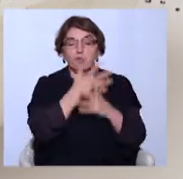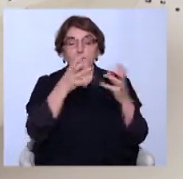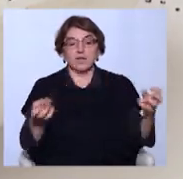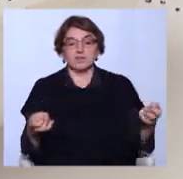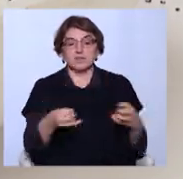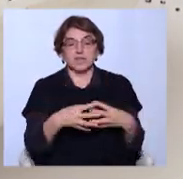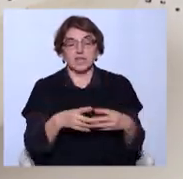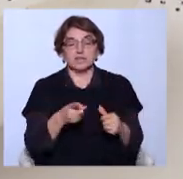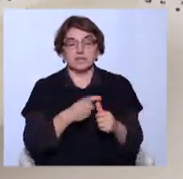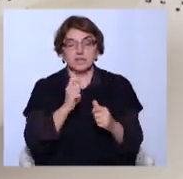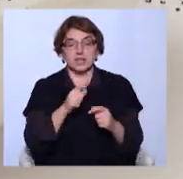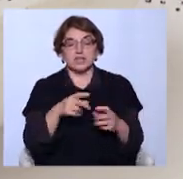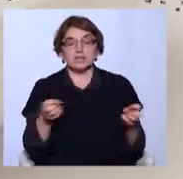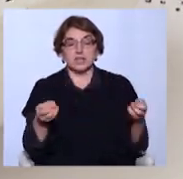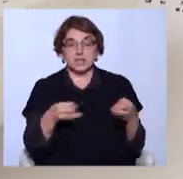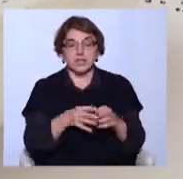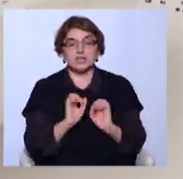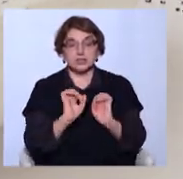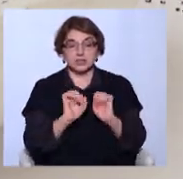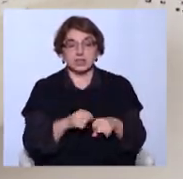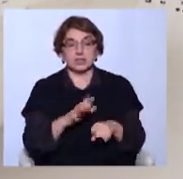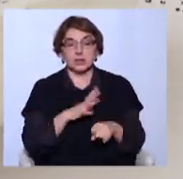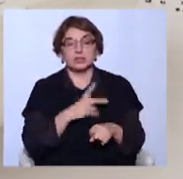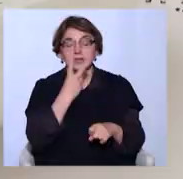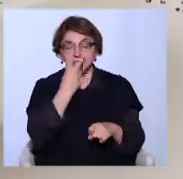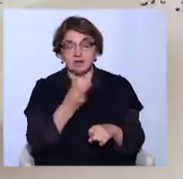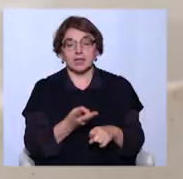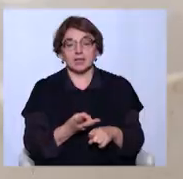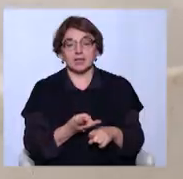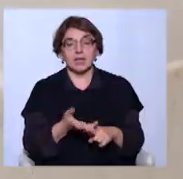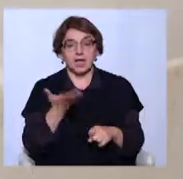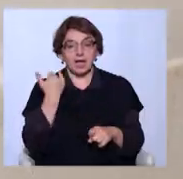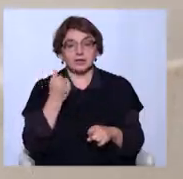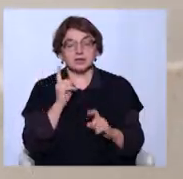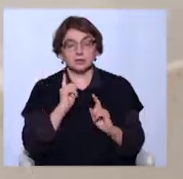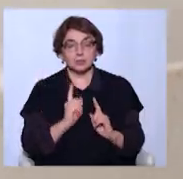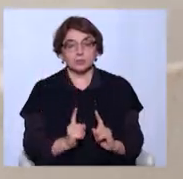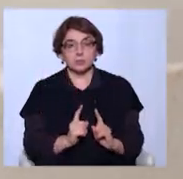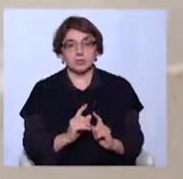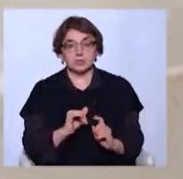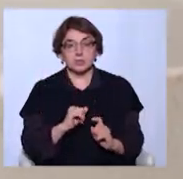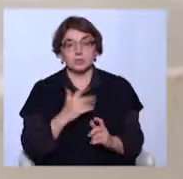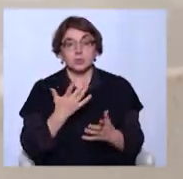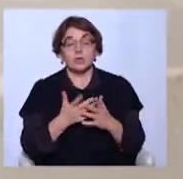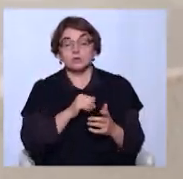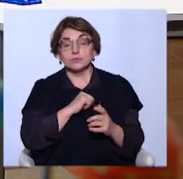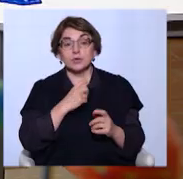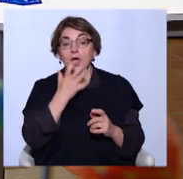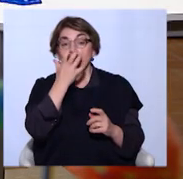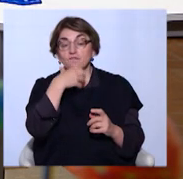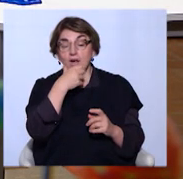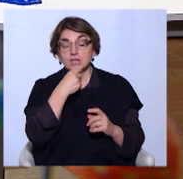რეაქცია. Შეიძლება ეს რეაქცია არც ჰქონდათ ნანახი, თუმცა ვაშლი თუ როგორ იცვლის